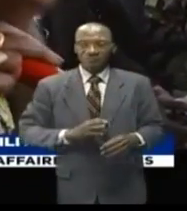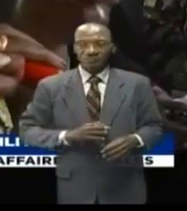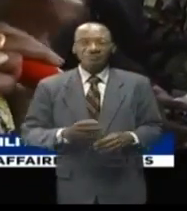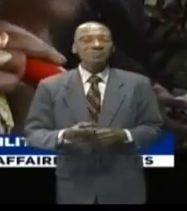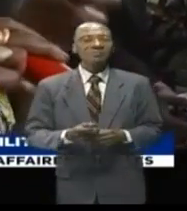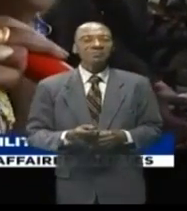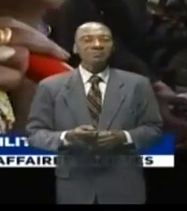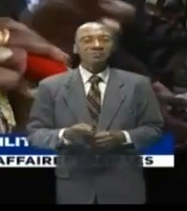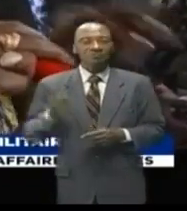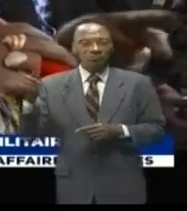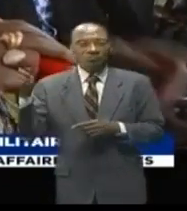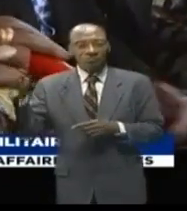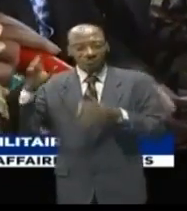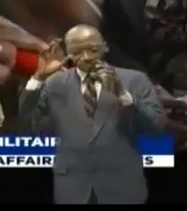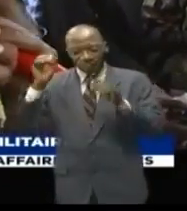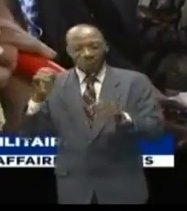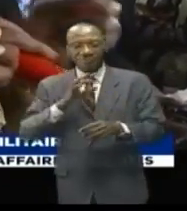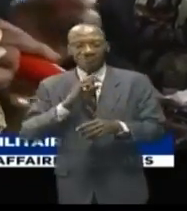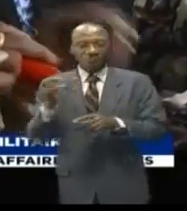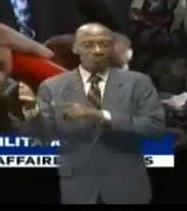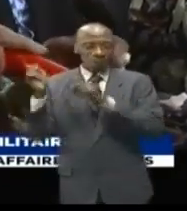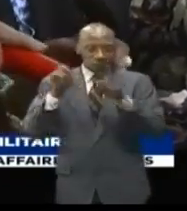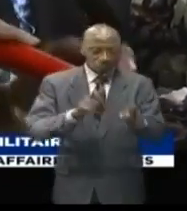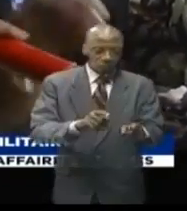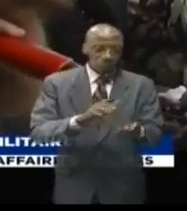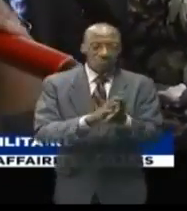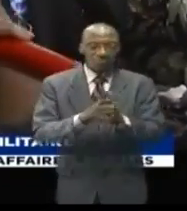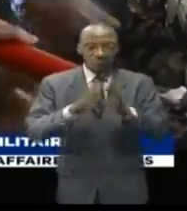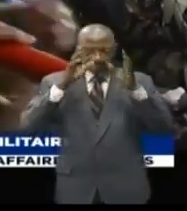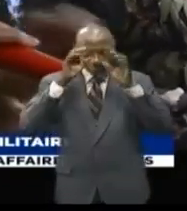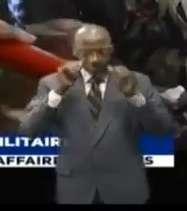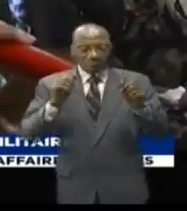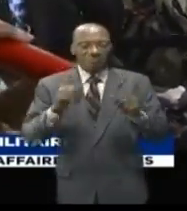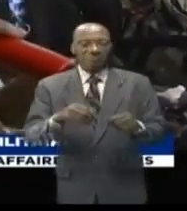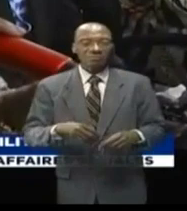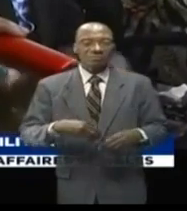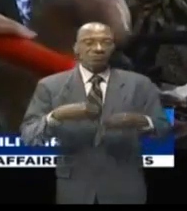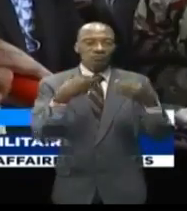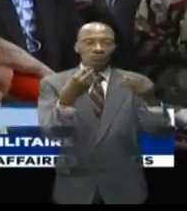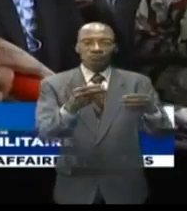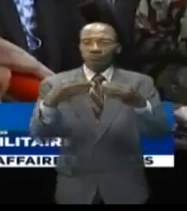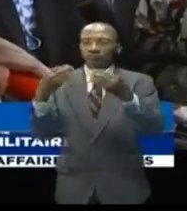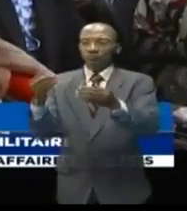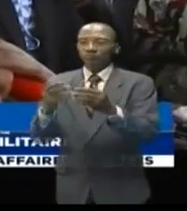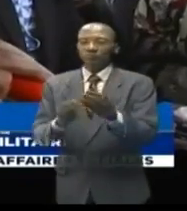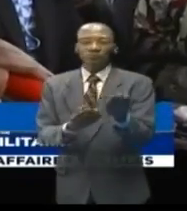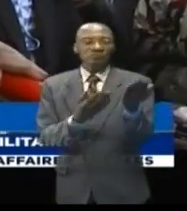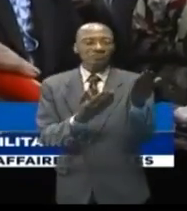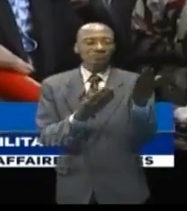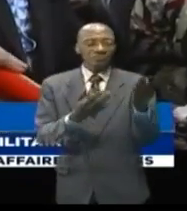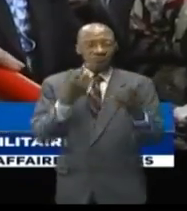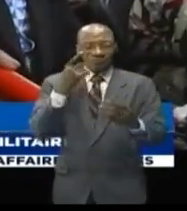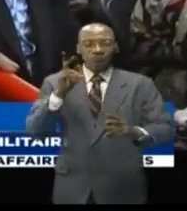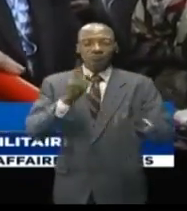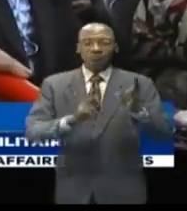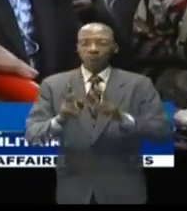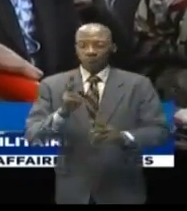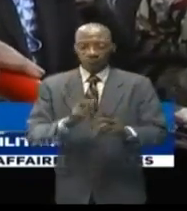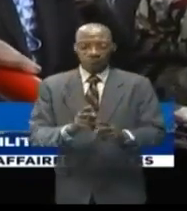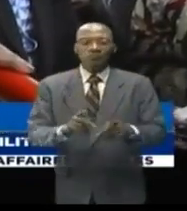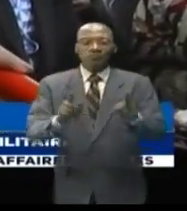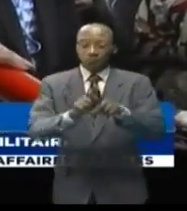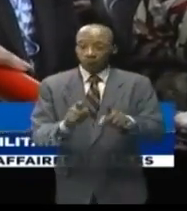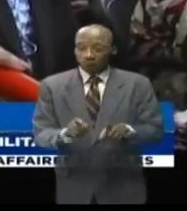arrivée à la magistrature suprême à valoriser toutes les couches de la population et particulièrement ce qui se battent